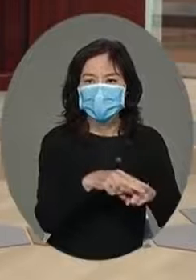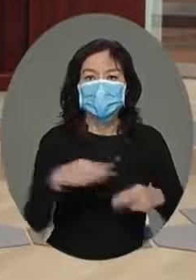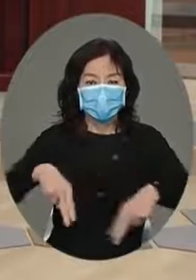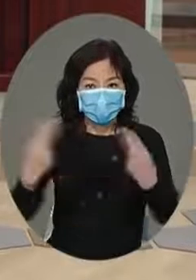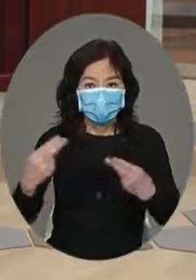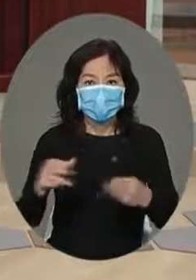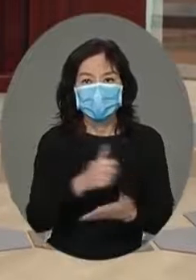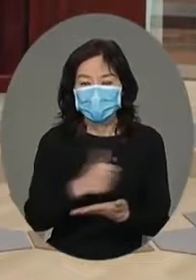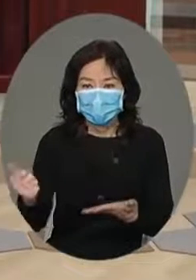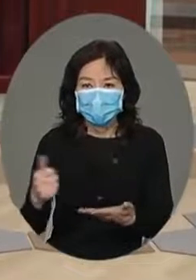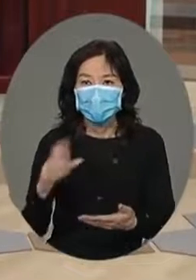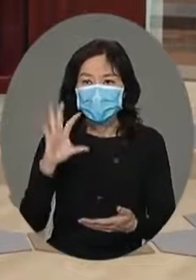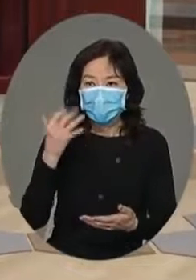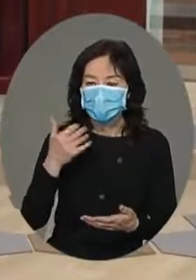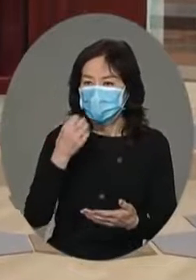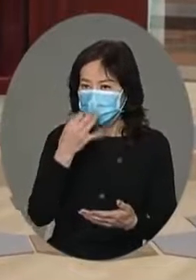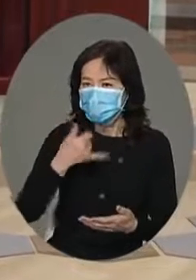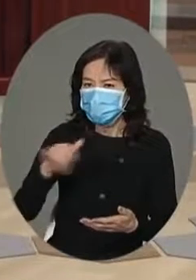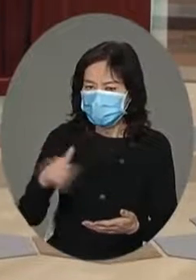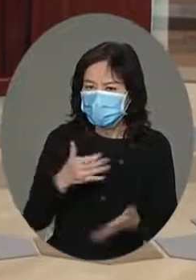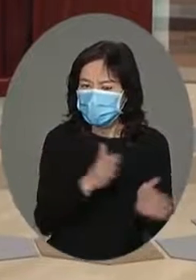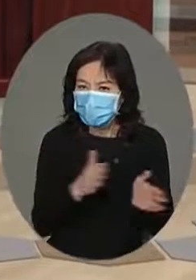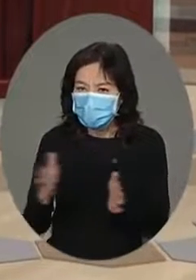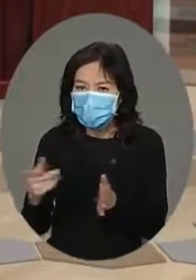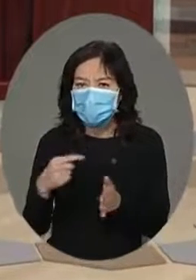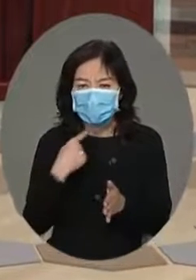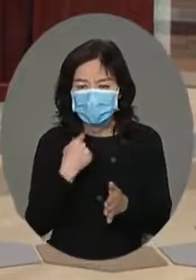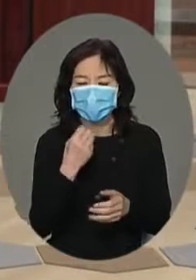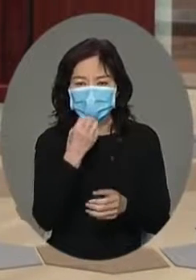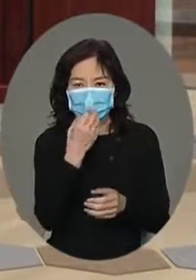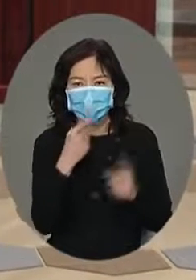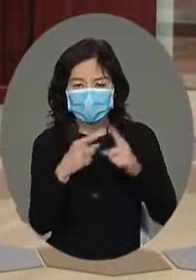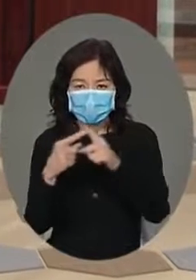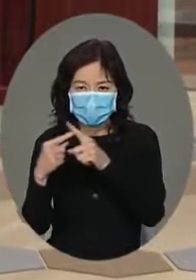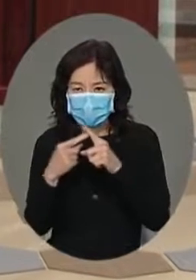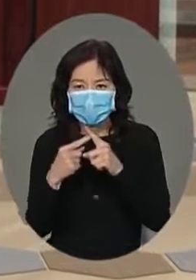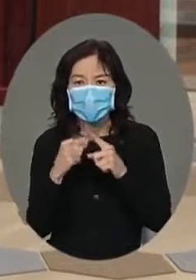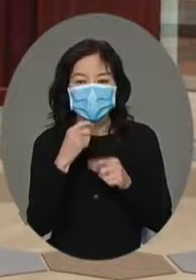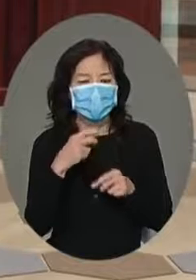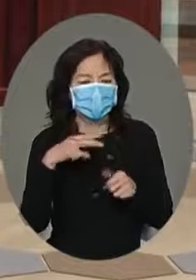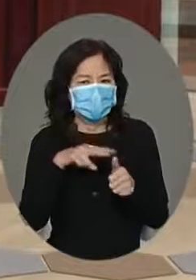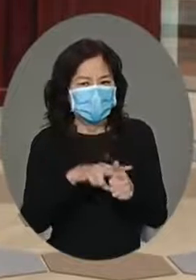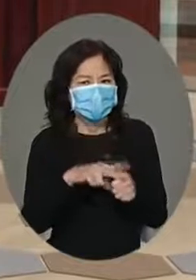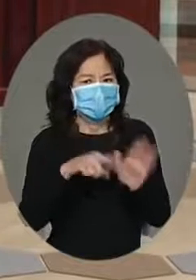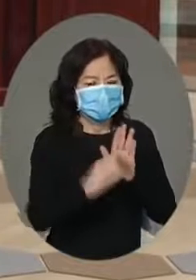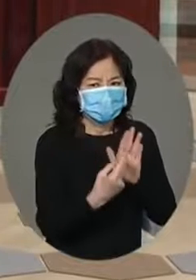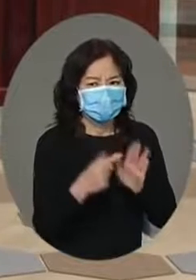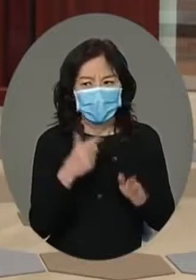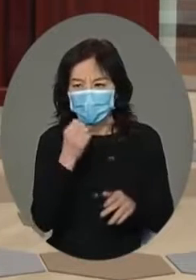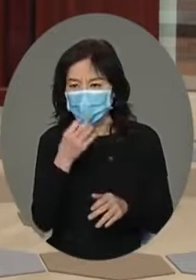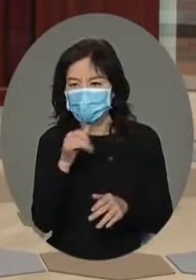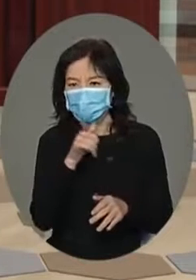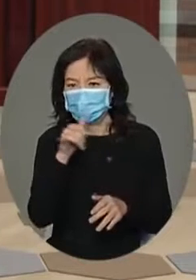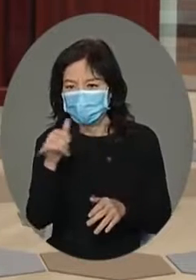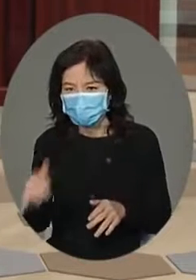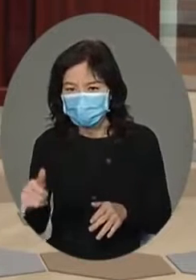全面通關，港澳如果通關，有關安排需要避免本港居民為了逃避強制檢疫經澳門